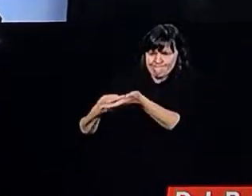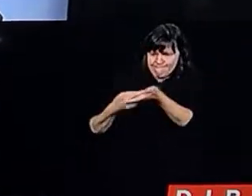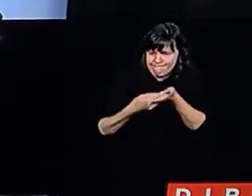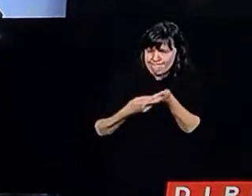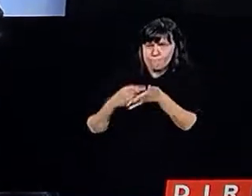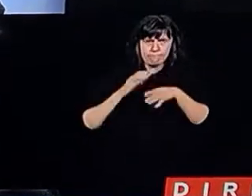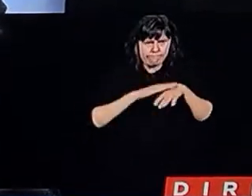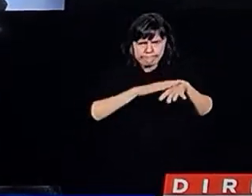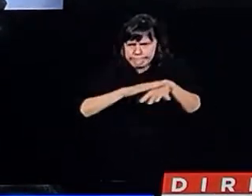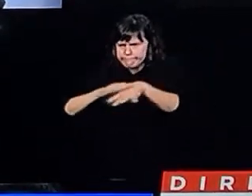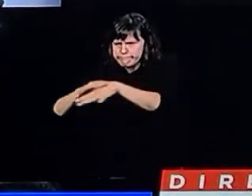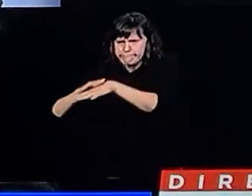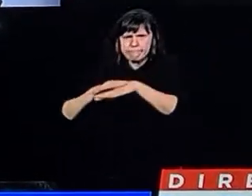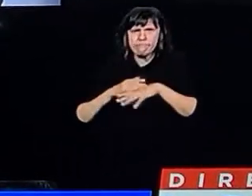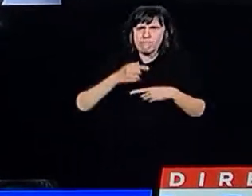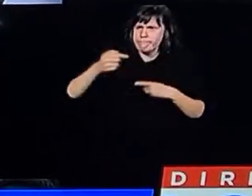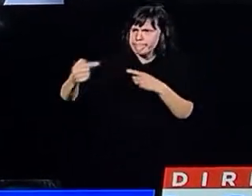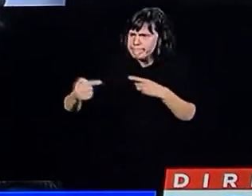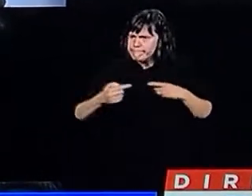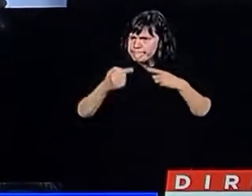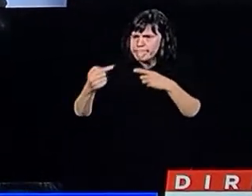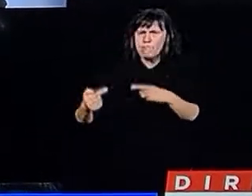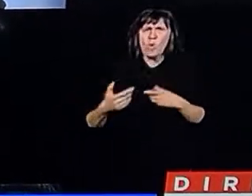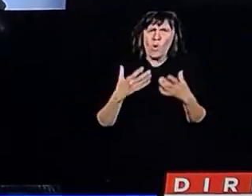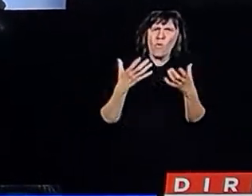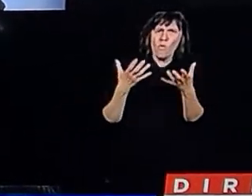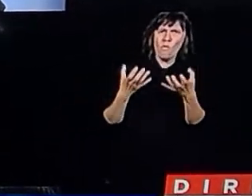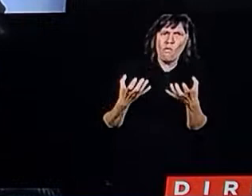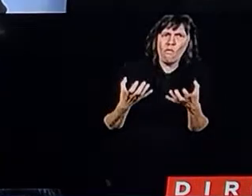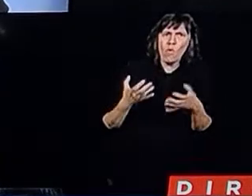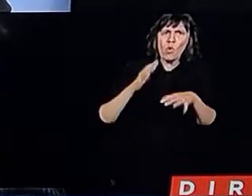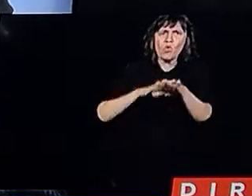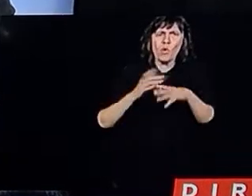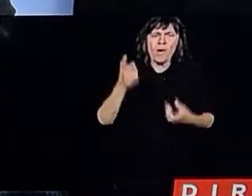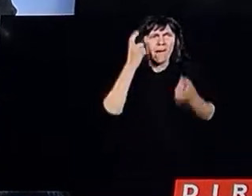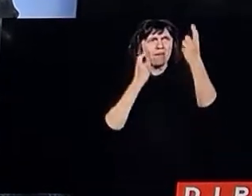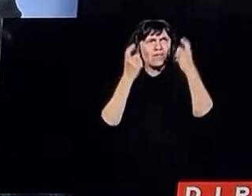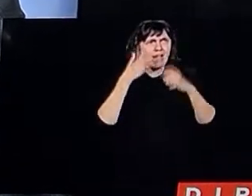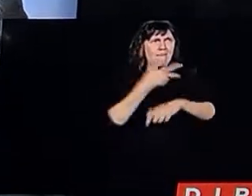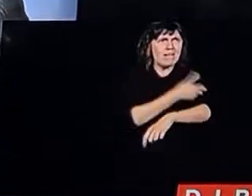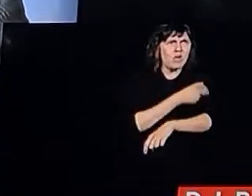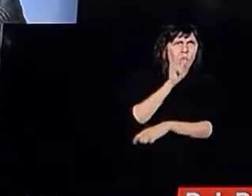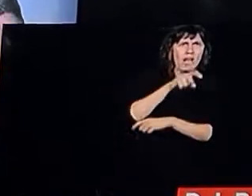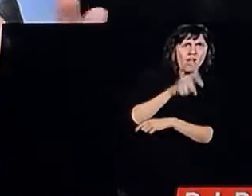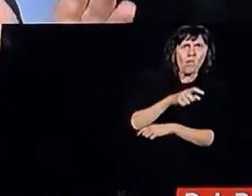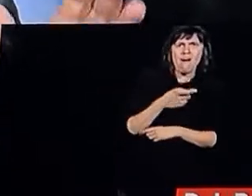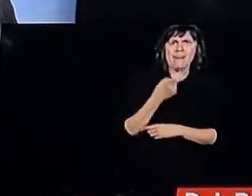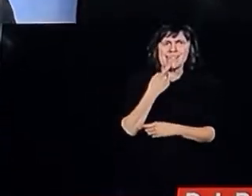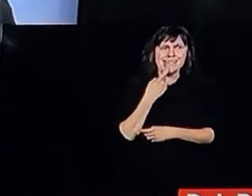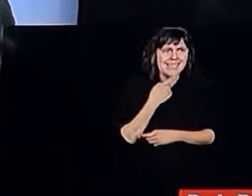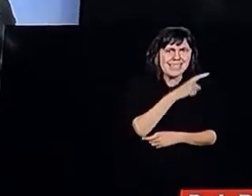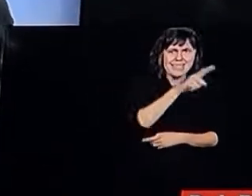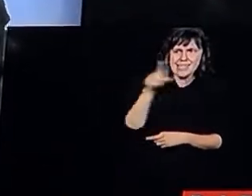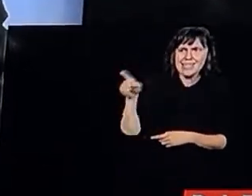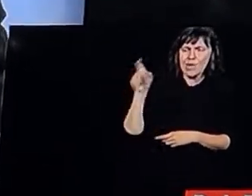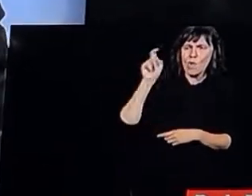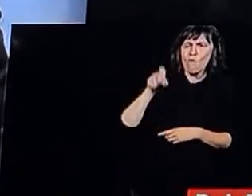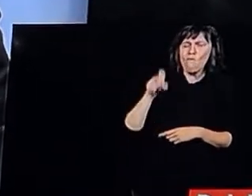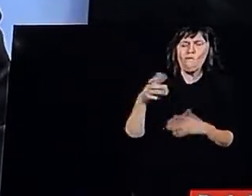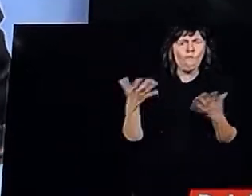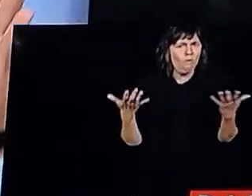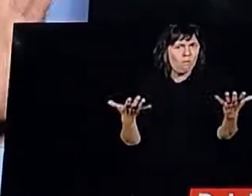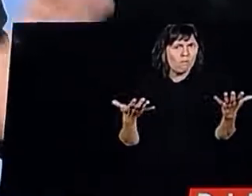un débat sur la vaccination obligatoire, autant du côté de